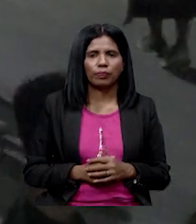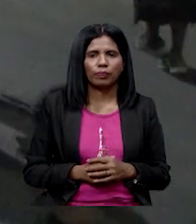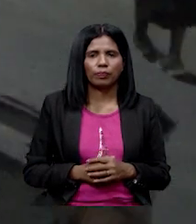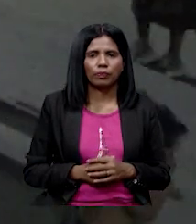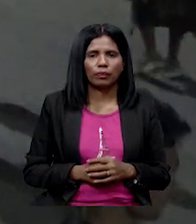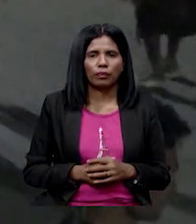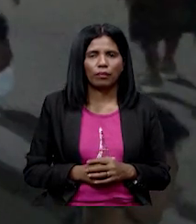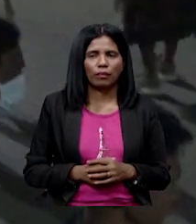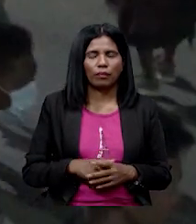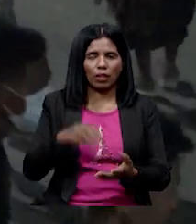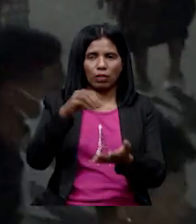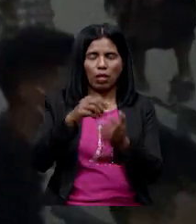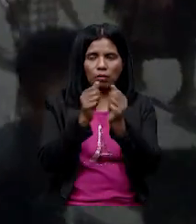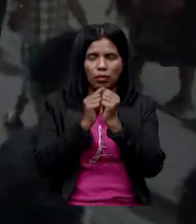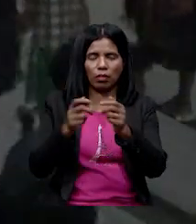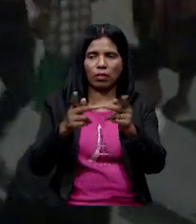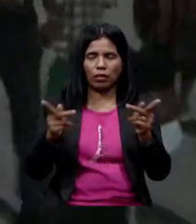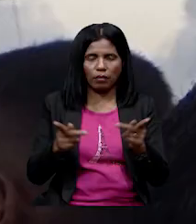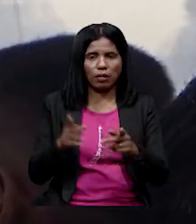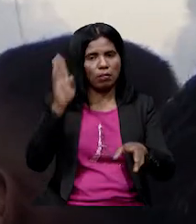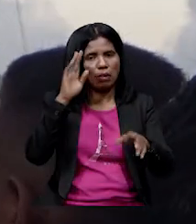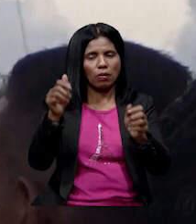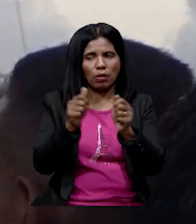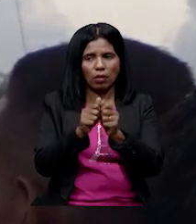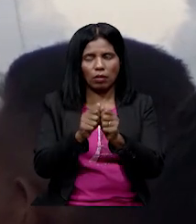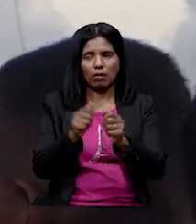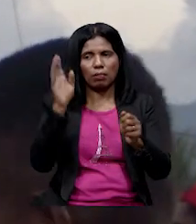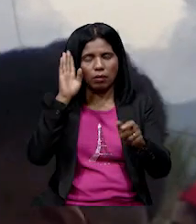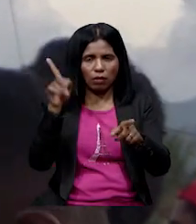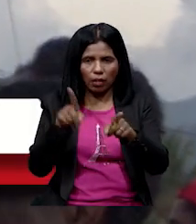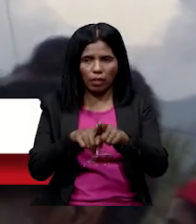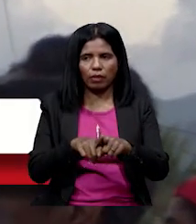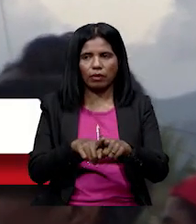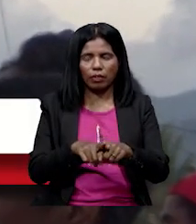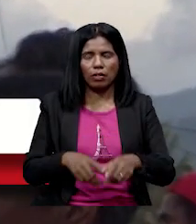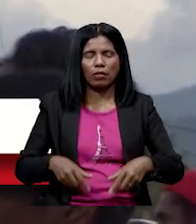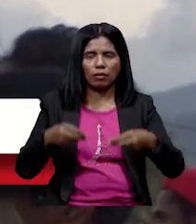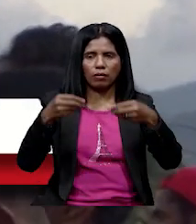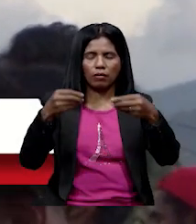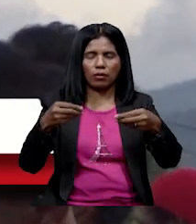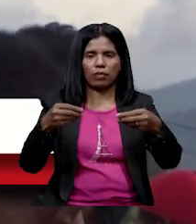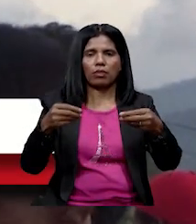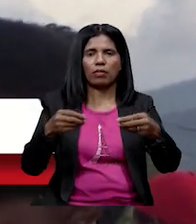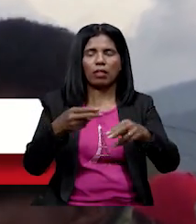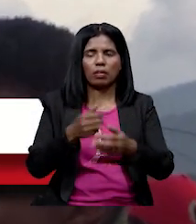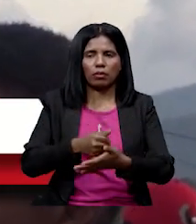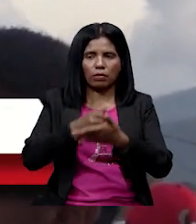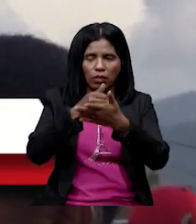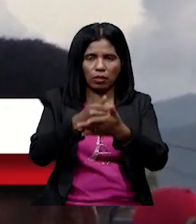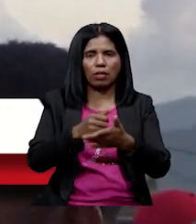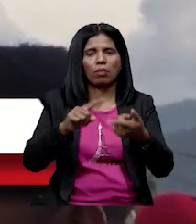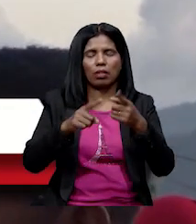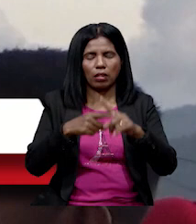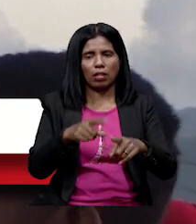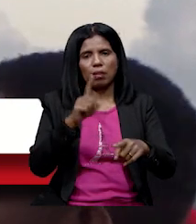Tanto hamoto ko Bairro de Ne, anesan maun ho alin ho maun. Se liman ba malu, se kpas ba malu. Itala bela saitan inimigo